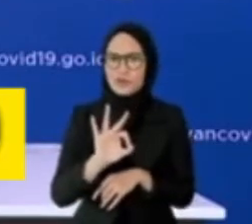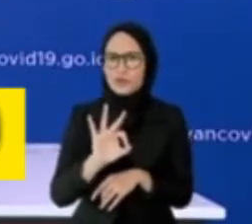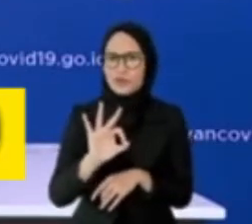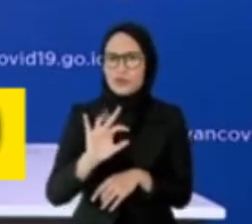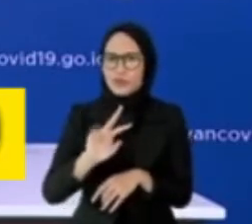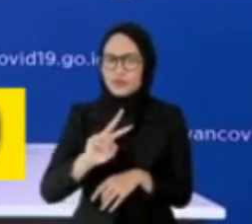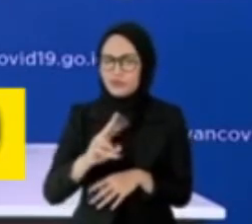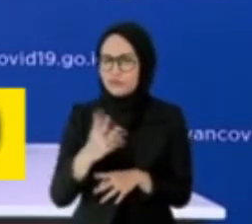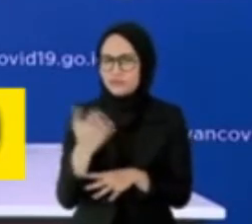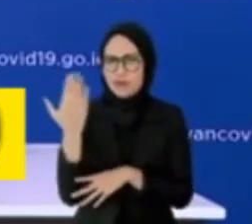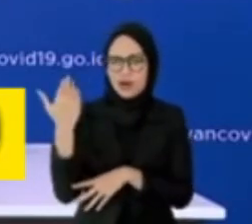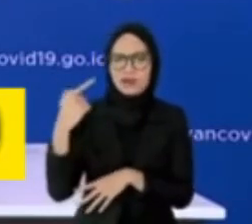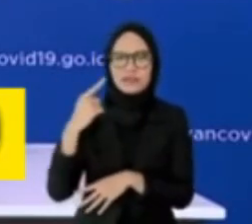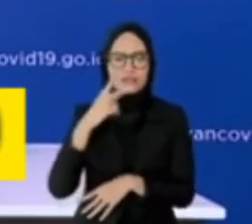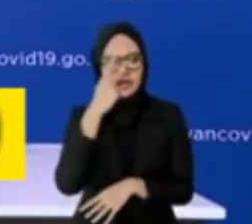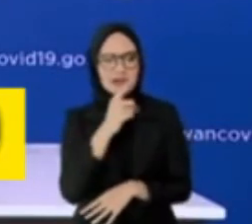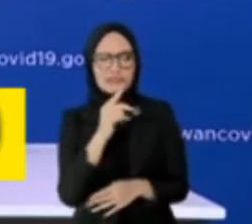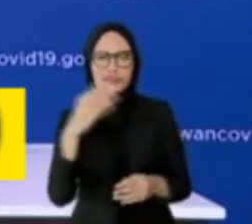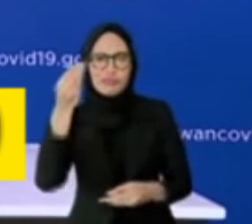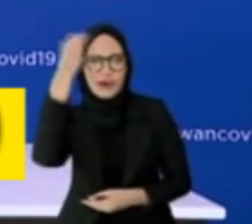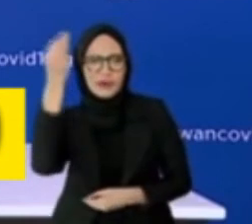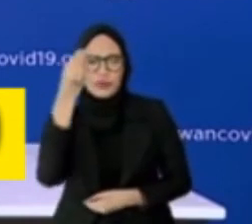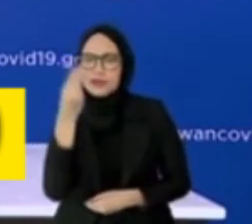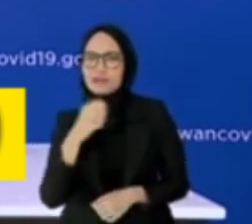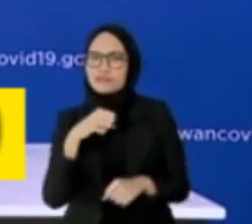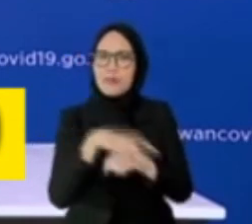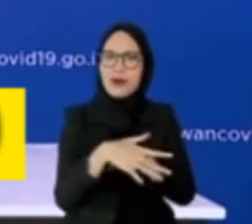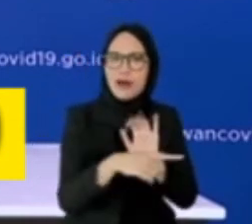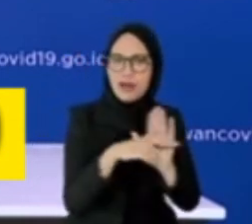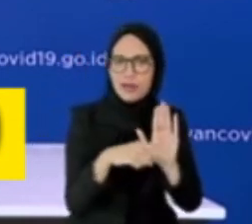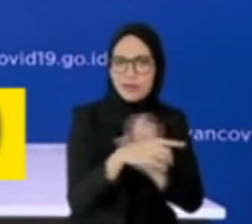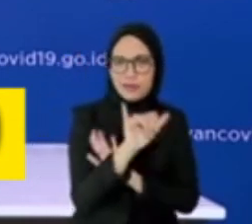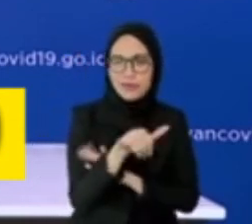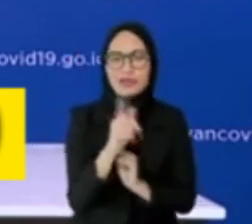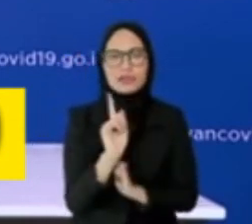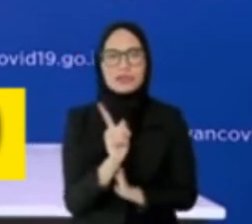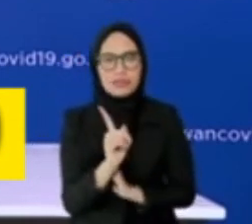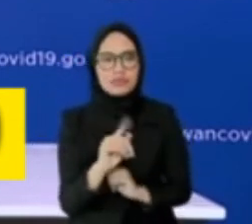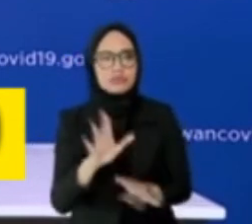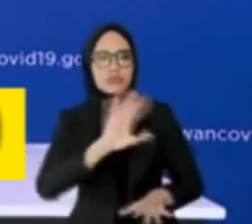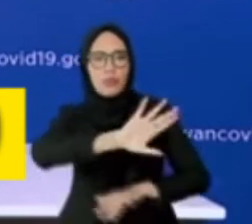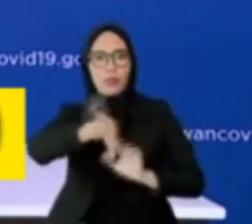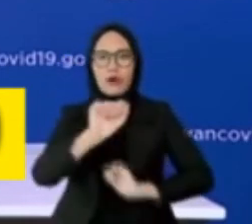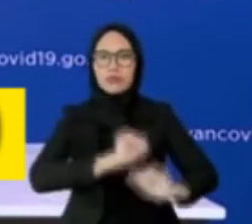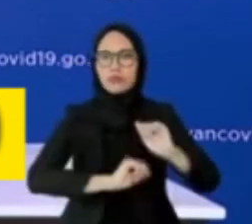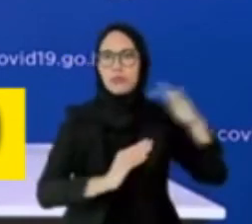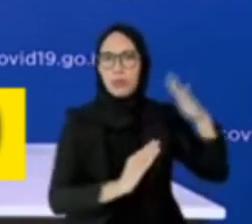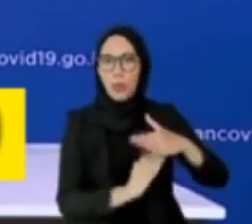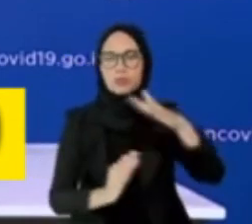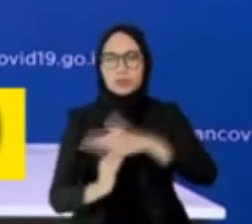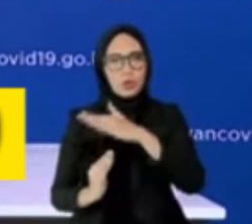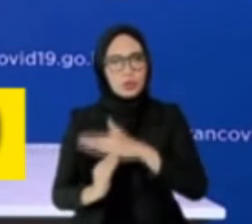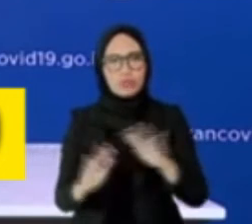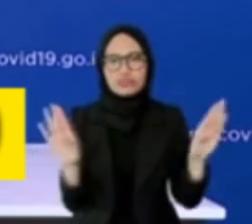sektor pariwisata secara global merasakan dampak negatif akibat kebijakan pembatasan mobilitas dan penjarakan